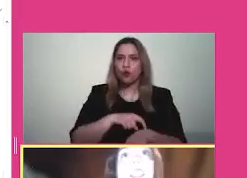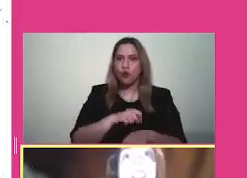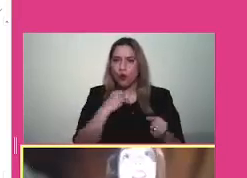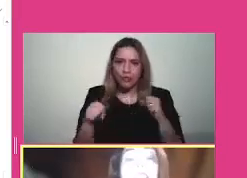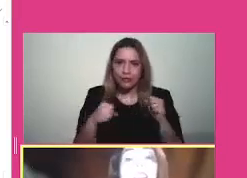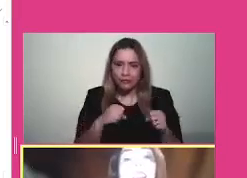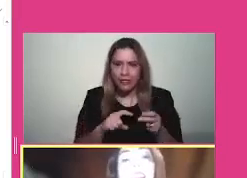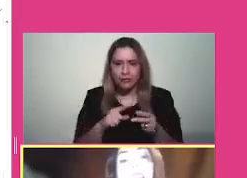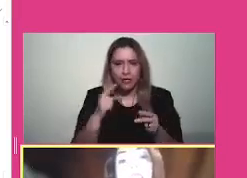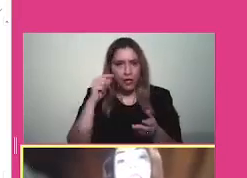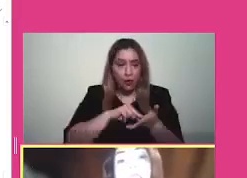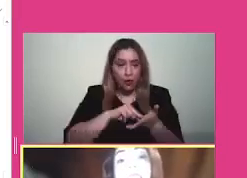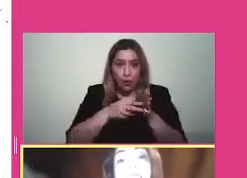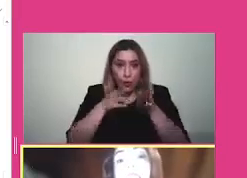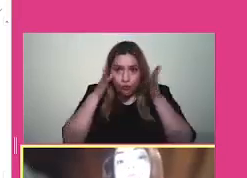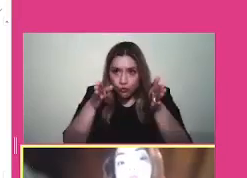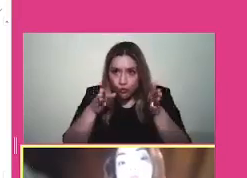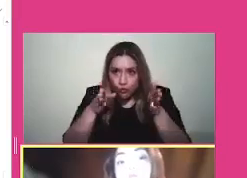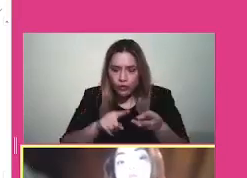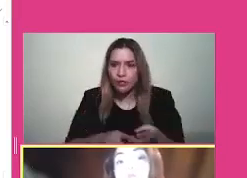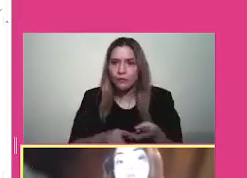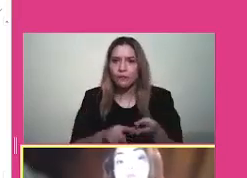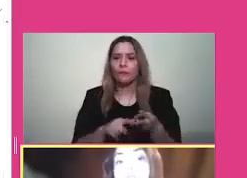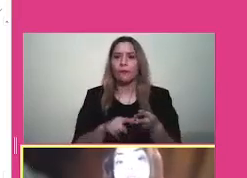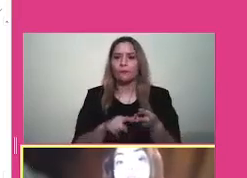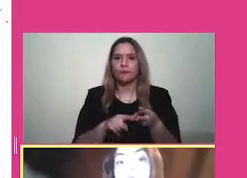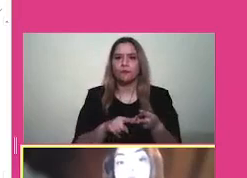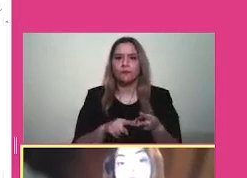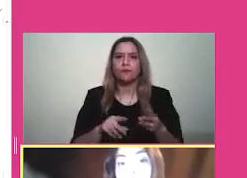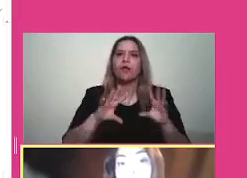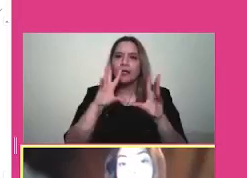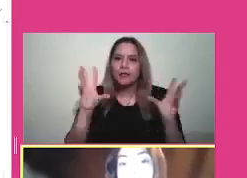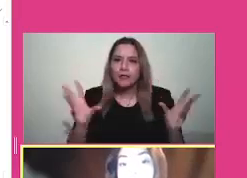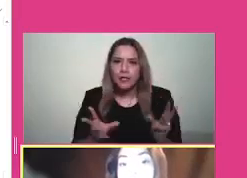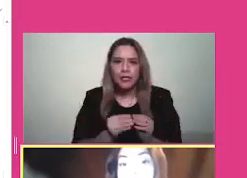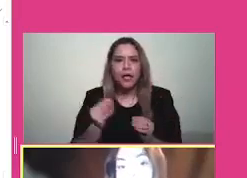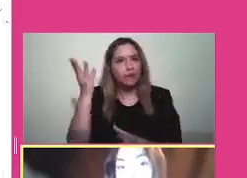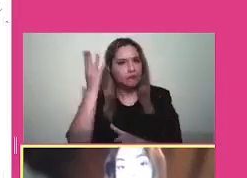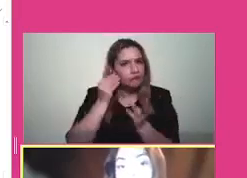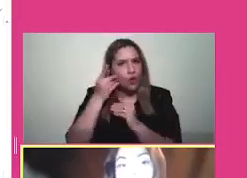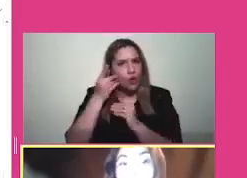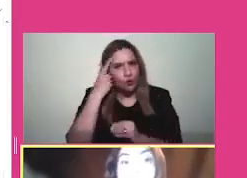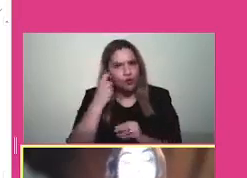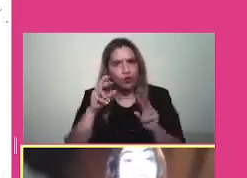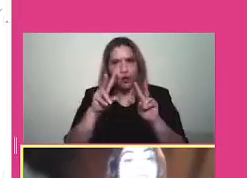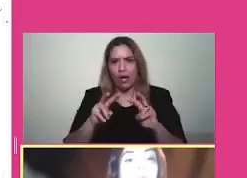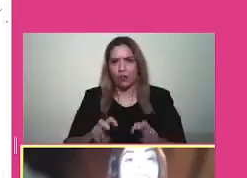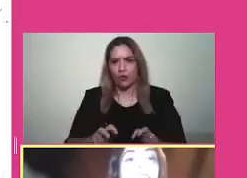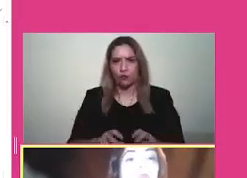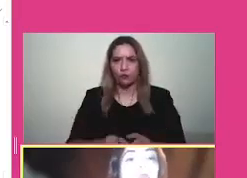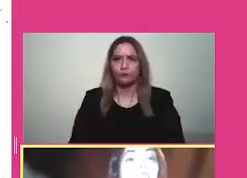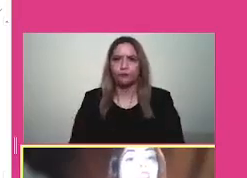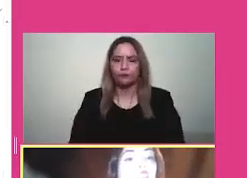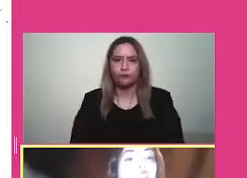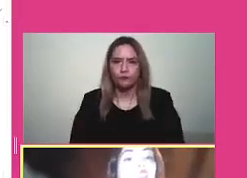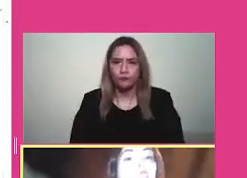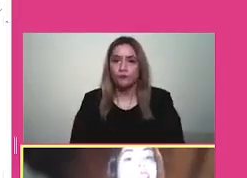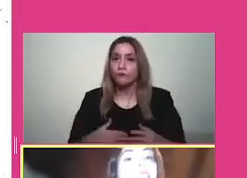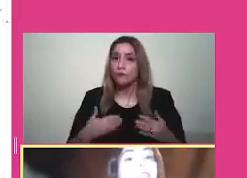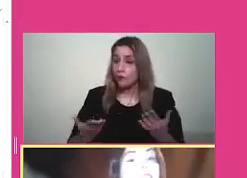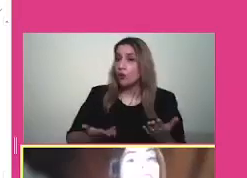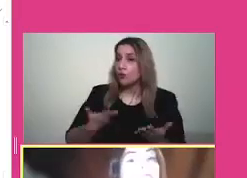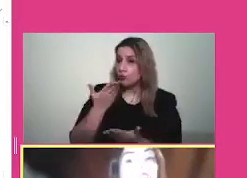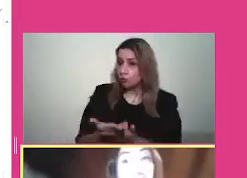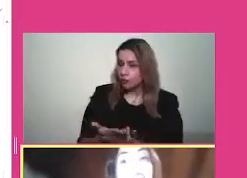προσοχή και γενικότερα τον γνωστικό έλεγχο. Μάλιστα, προτείνεται ότι τόσο οι